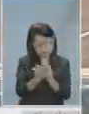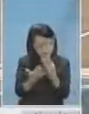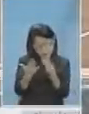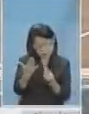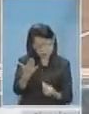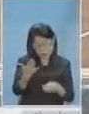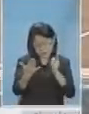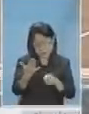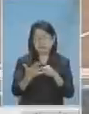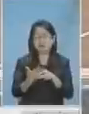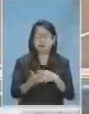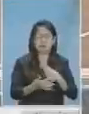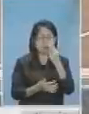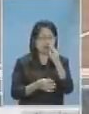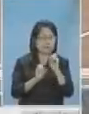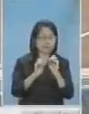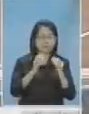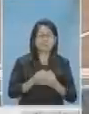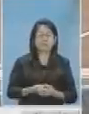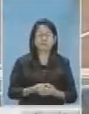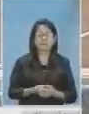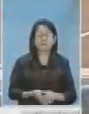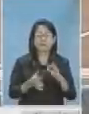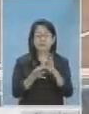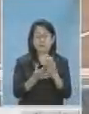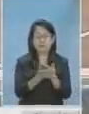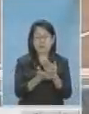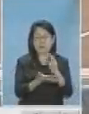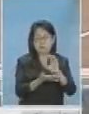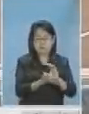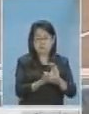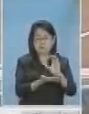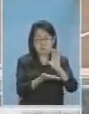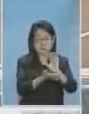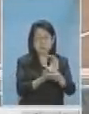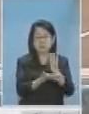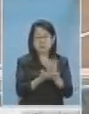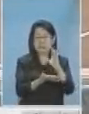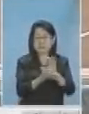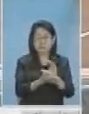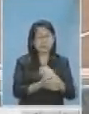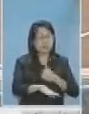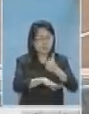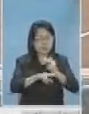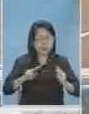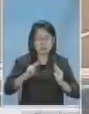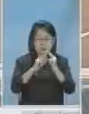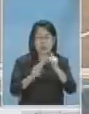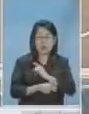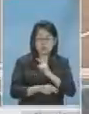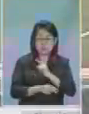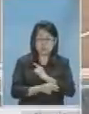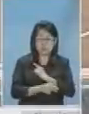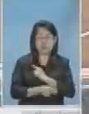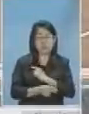นะครับมันบอกครับท่านประธานว่าสัดส่วนของงบประมาณรัฐมนตรีที่กำกับไม่ได้ล